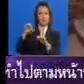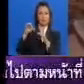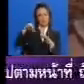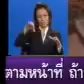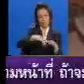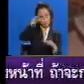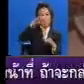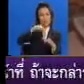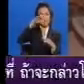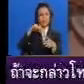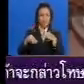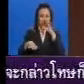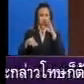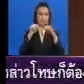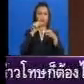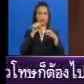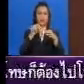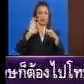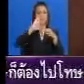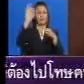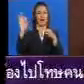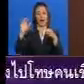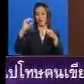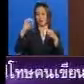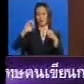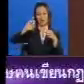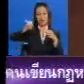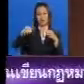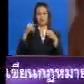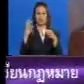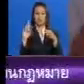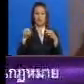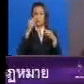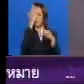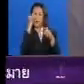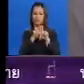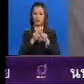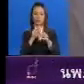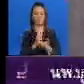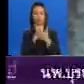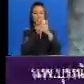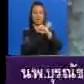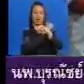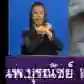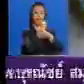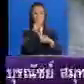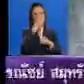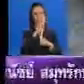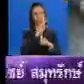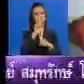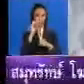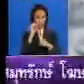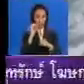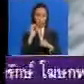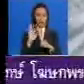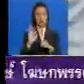อนแทนใบชาให้ลูกค้าดื่มเพราะกำลังเป็นที่นิยมอย่างกว้างขวางนอกเหนือจากการซื้อฟ้าทลายโจรแบบลูกกลอนหรือว่าแบบแคปซูลตาม